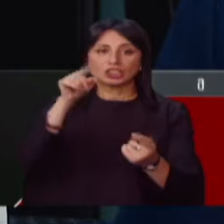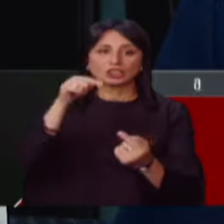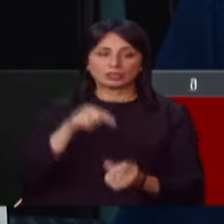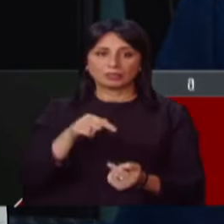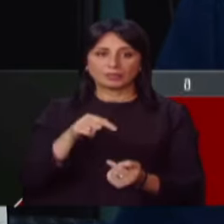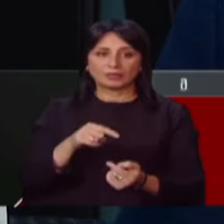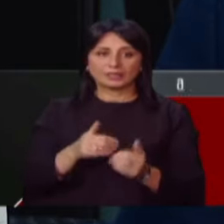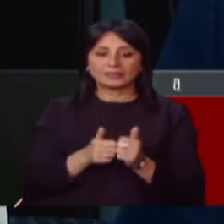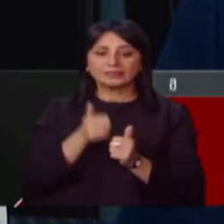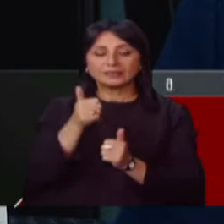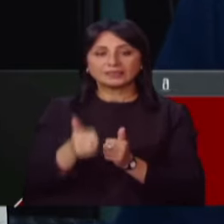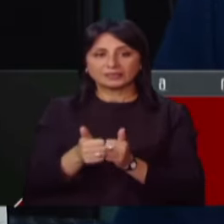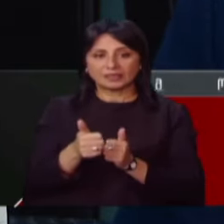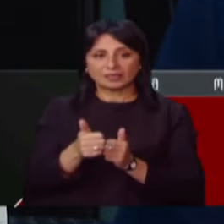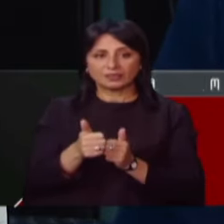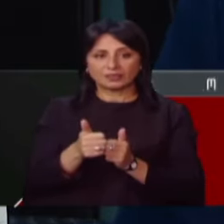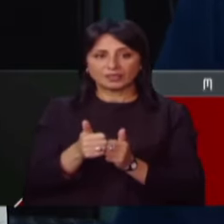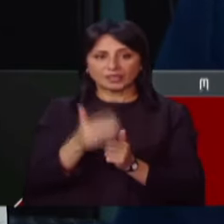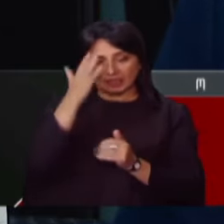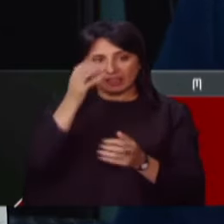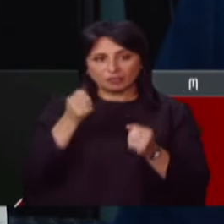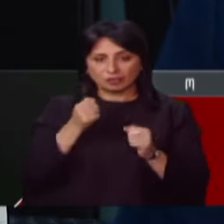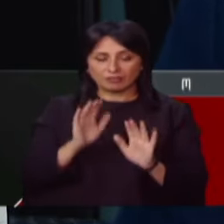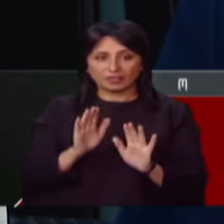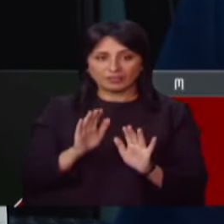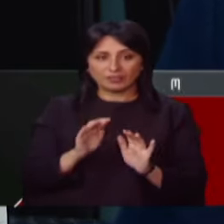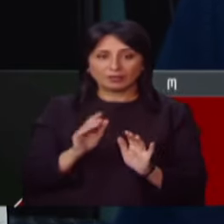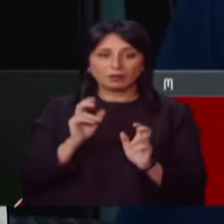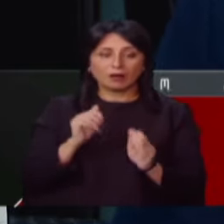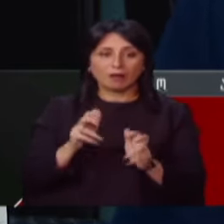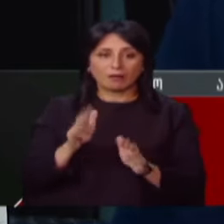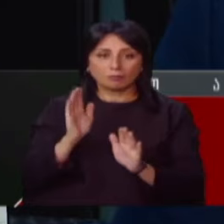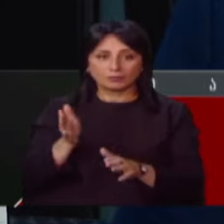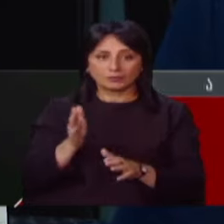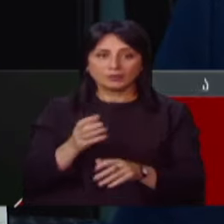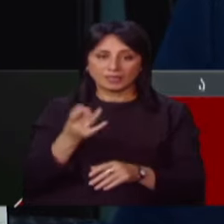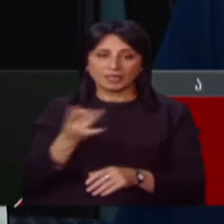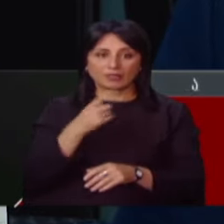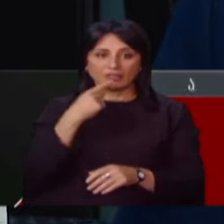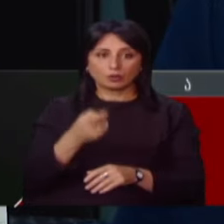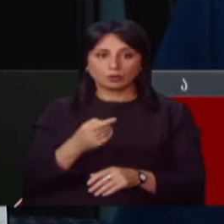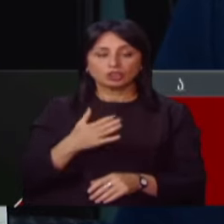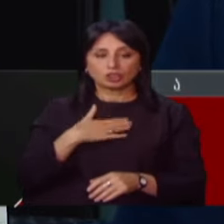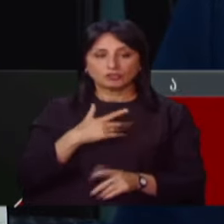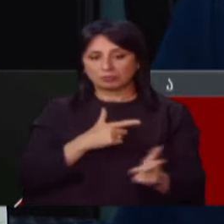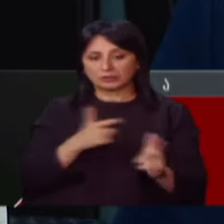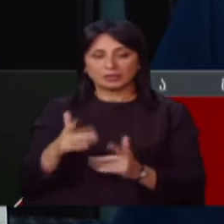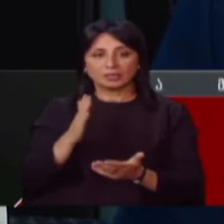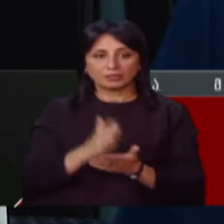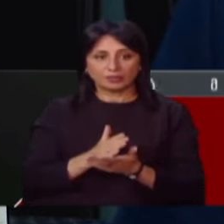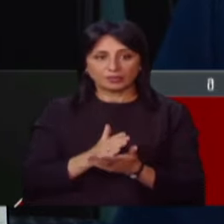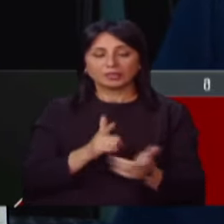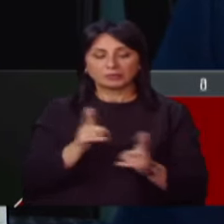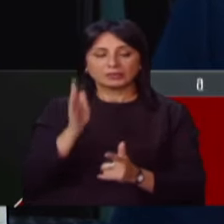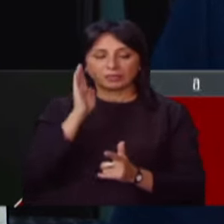შესაბამისად წინასწარ დავშევიკავებ თქვა ამ პროგნოზებისგან, მაგრამ კიდევ ერთხელ ვიძახი, ჩვენ მზად ვართ და